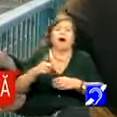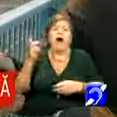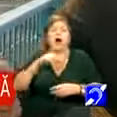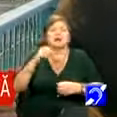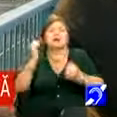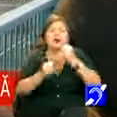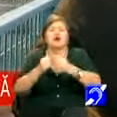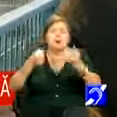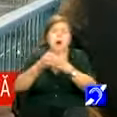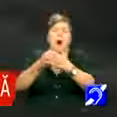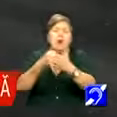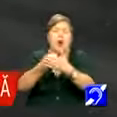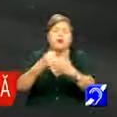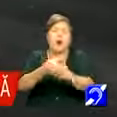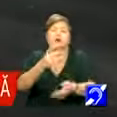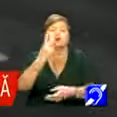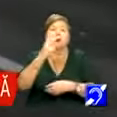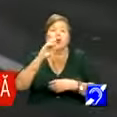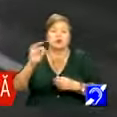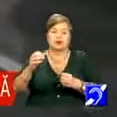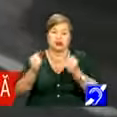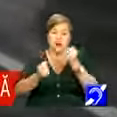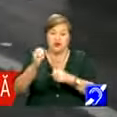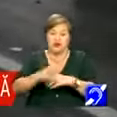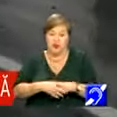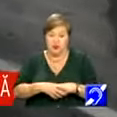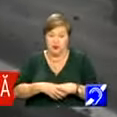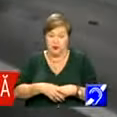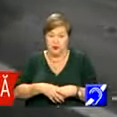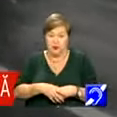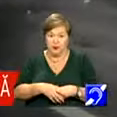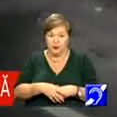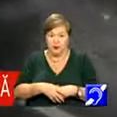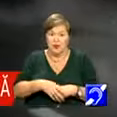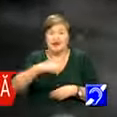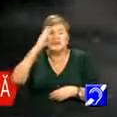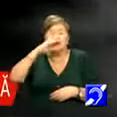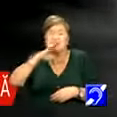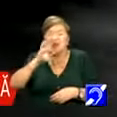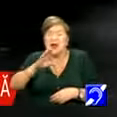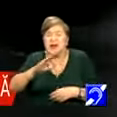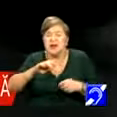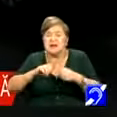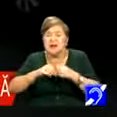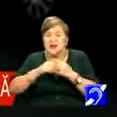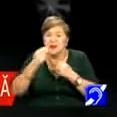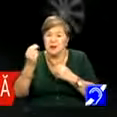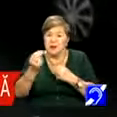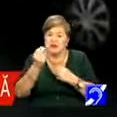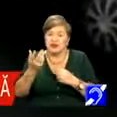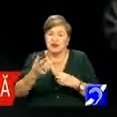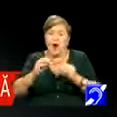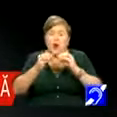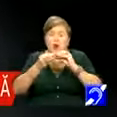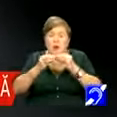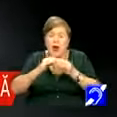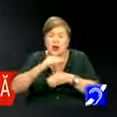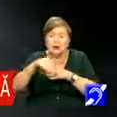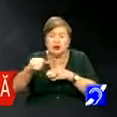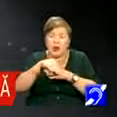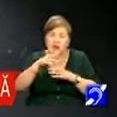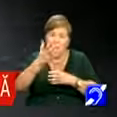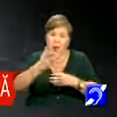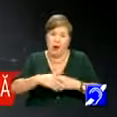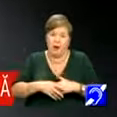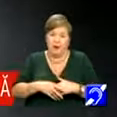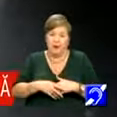pe toți, peste 20 de mașini. Circulație despre acest port? Zilnic. Și zilnic e udă șoseaua. Dar cum, ce